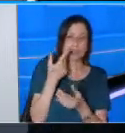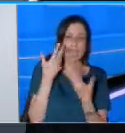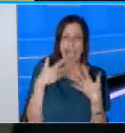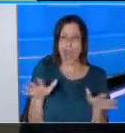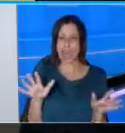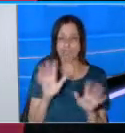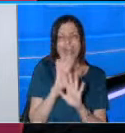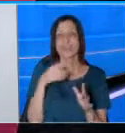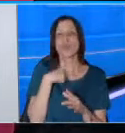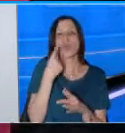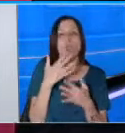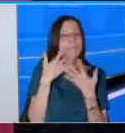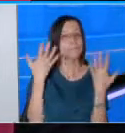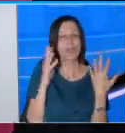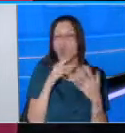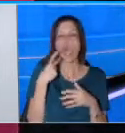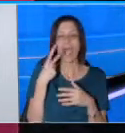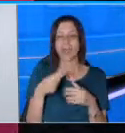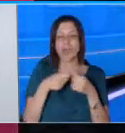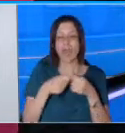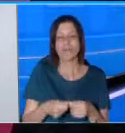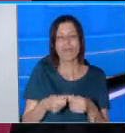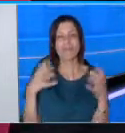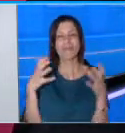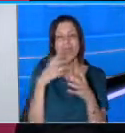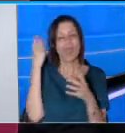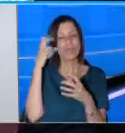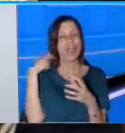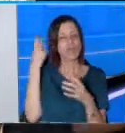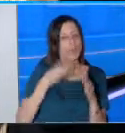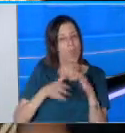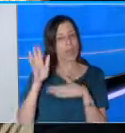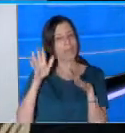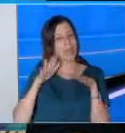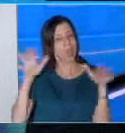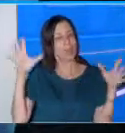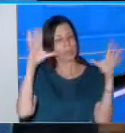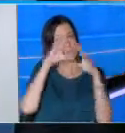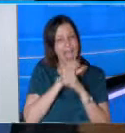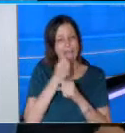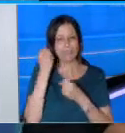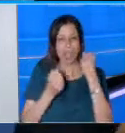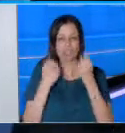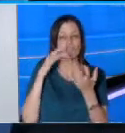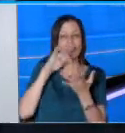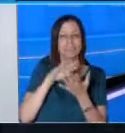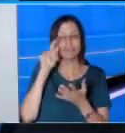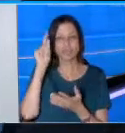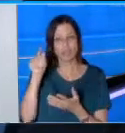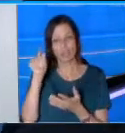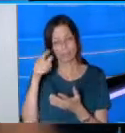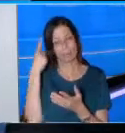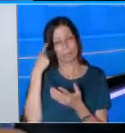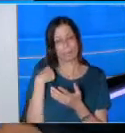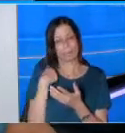חלש, אין קול ברור, לא ראינו את חברי מפלגות הערביות הולכים ללוד בערבים המאוד קשים ונמצאים שם, ואת